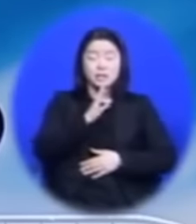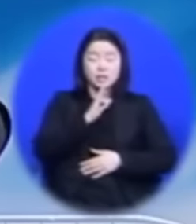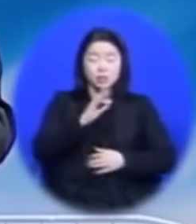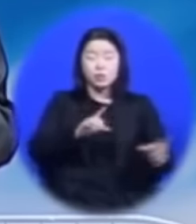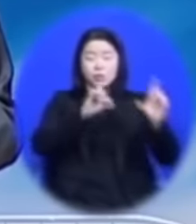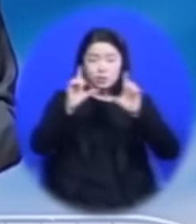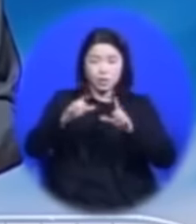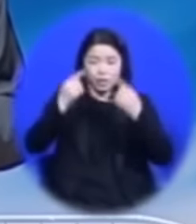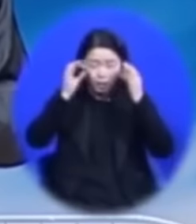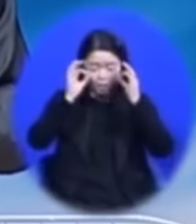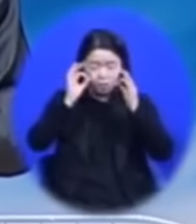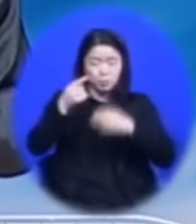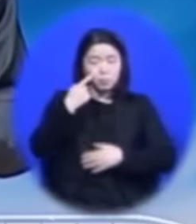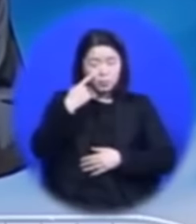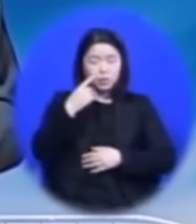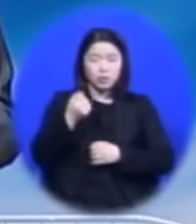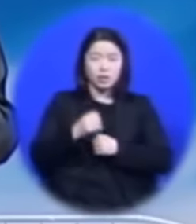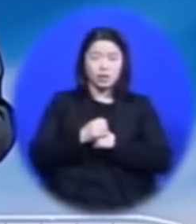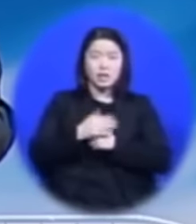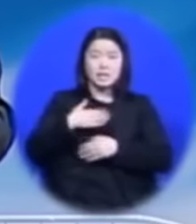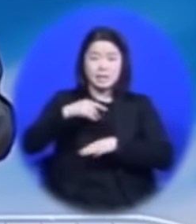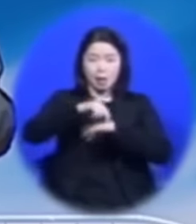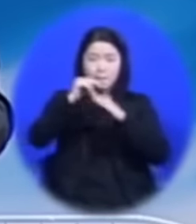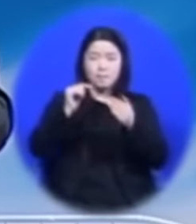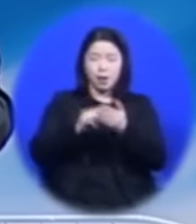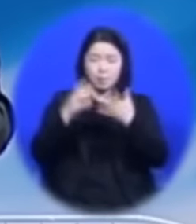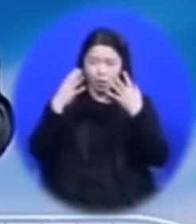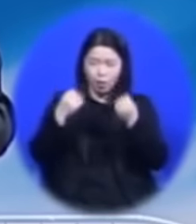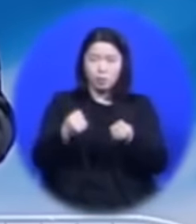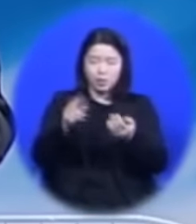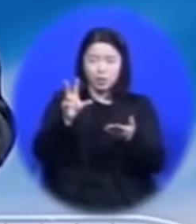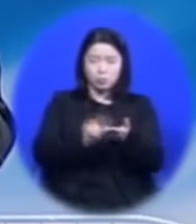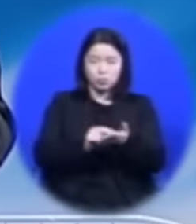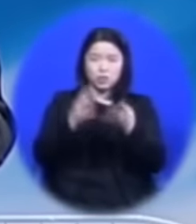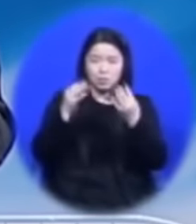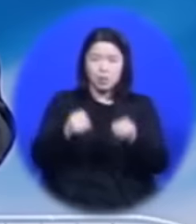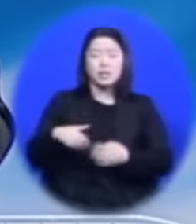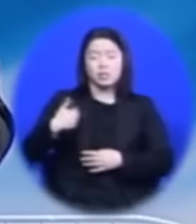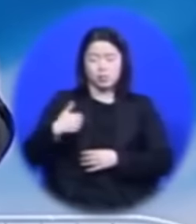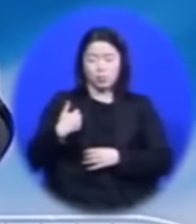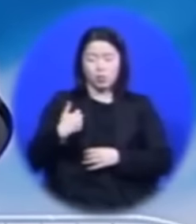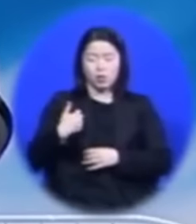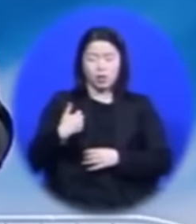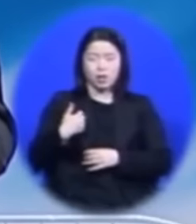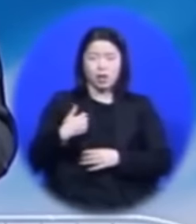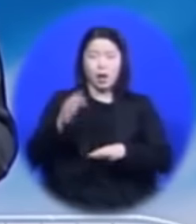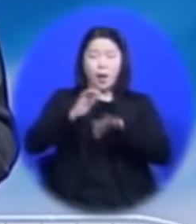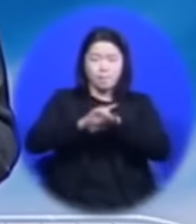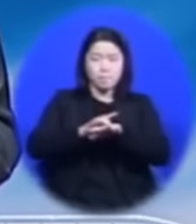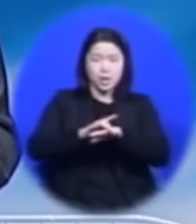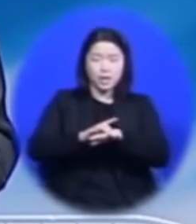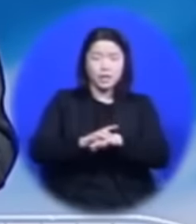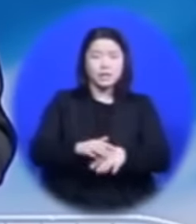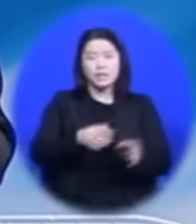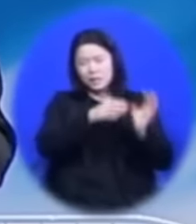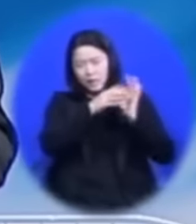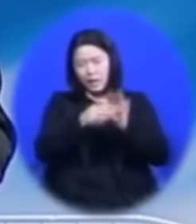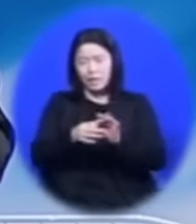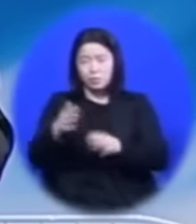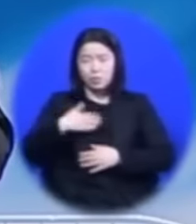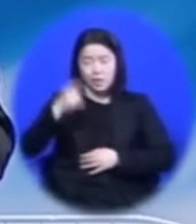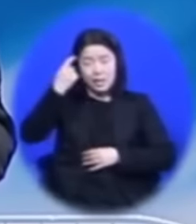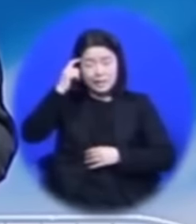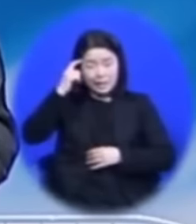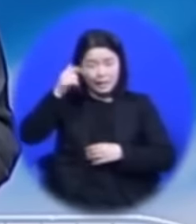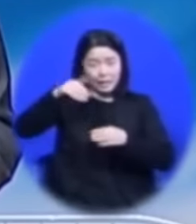살아보니까 제 마음이 얼마나 문제가 많은지 모르겠어요. 마귀는 계속해서 제